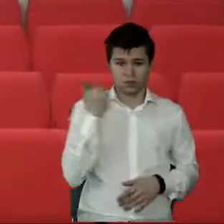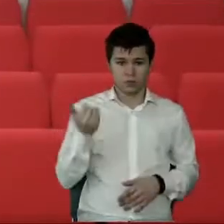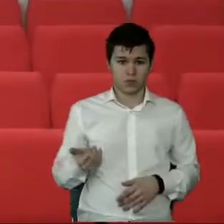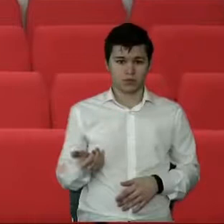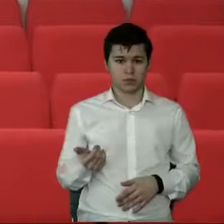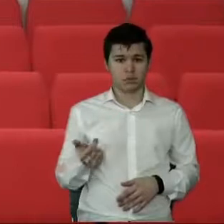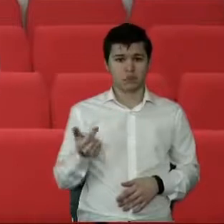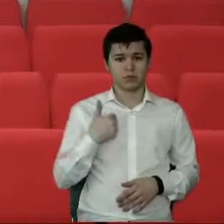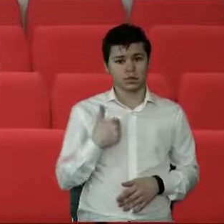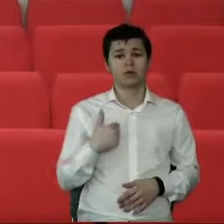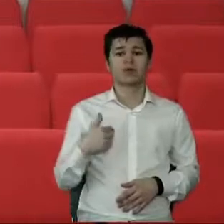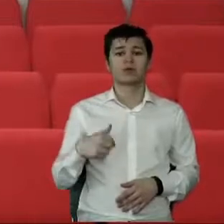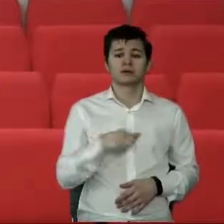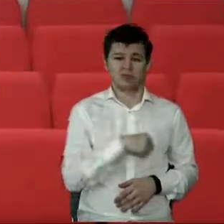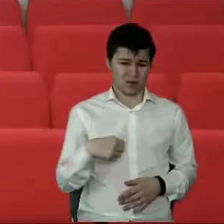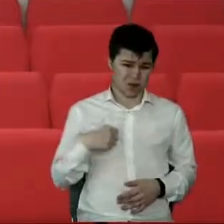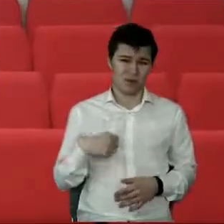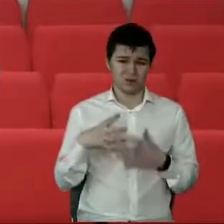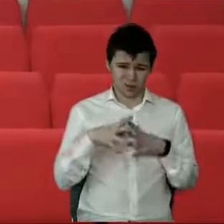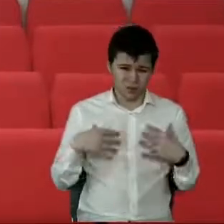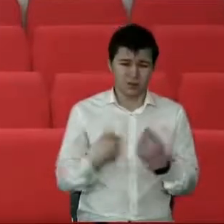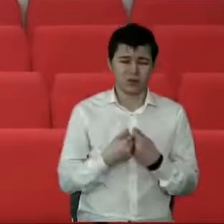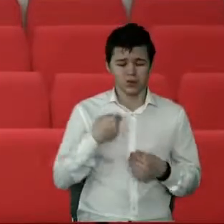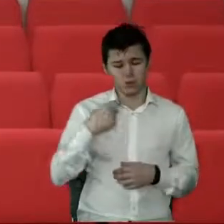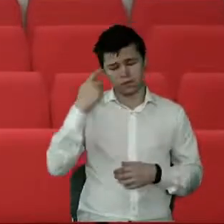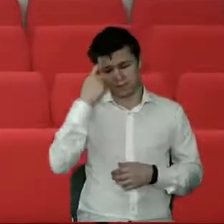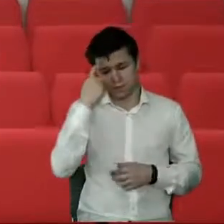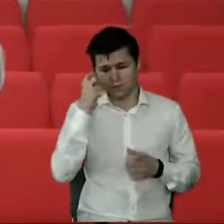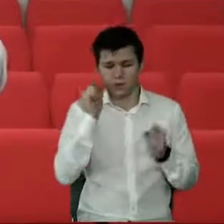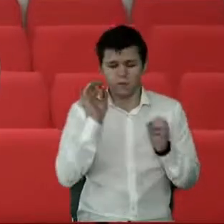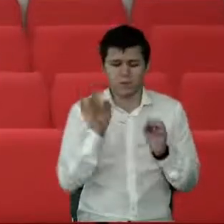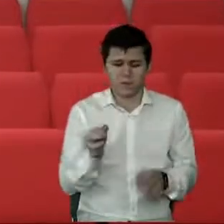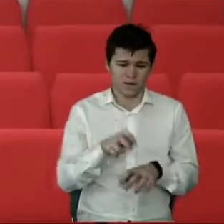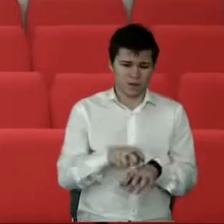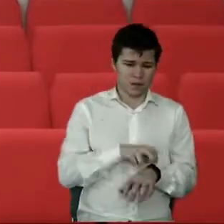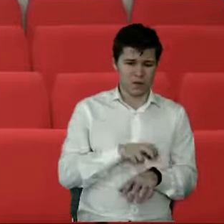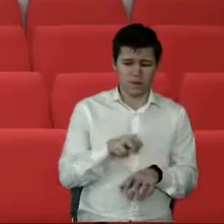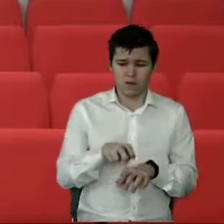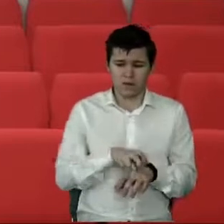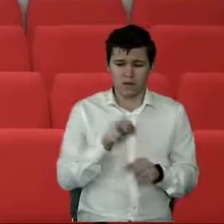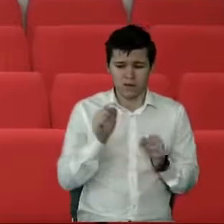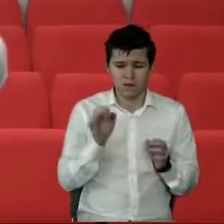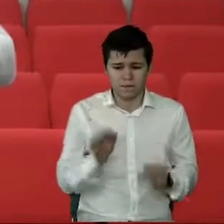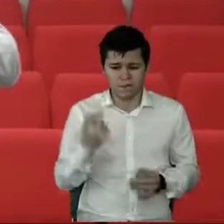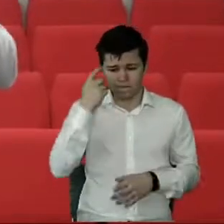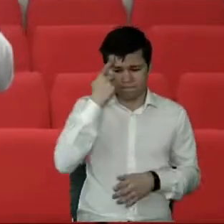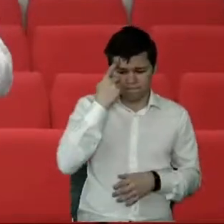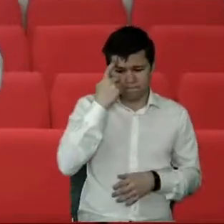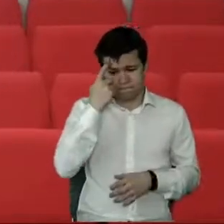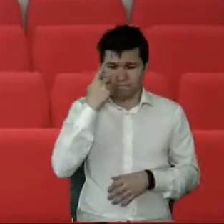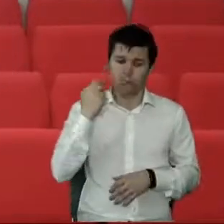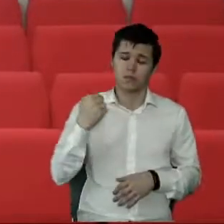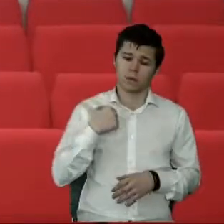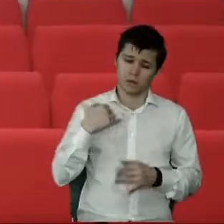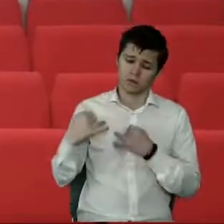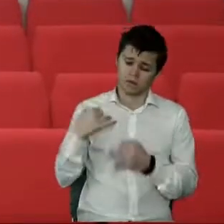честно, довольно долго я в моей семье думал, как же поступить, как же решить эту ситуацию, пока мы с женой не согласились, не решили, что